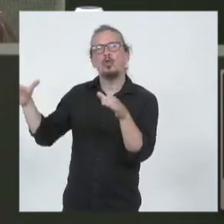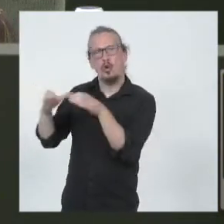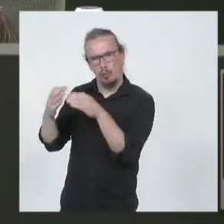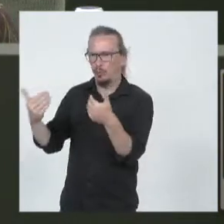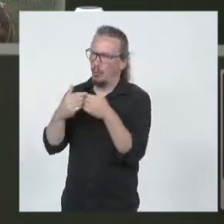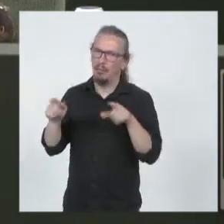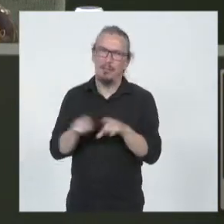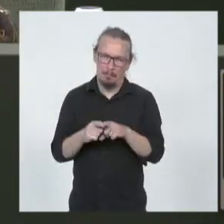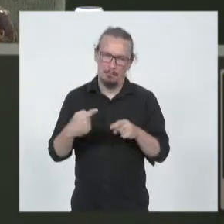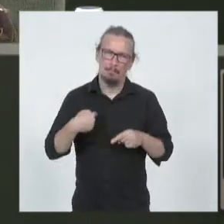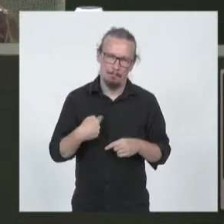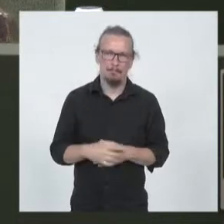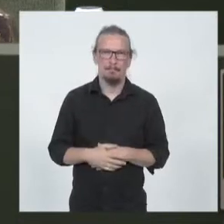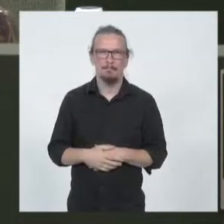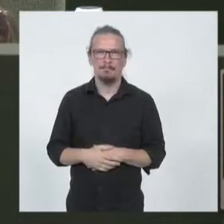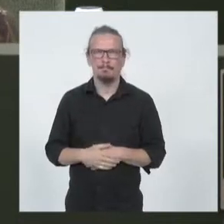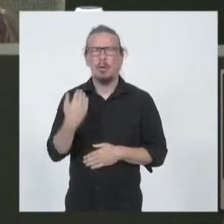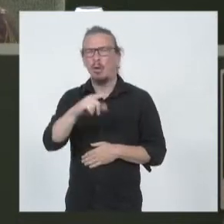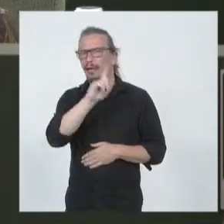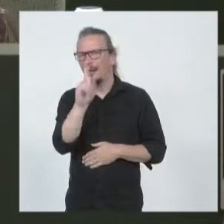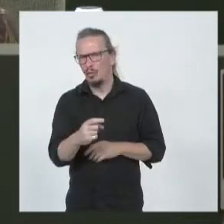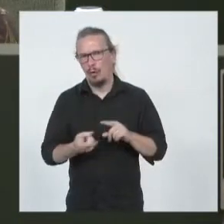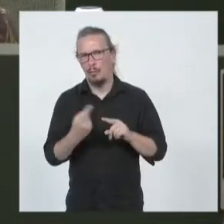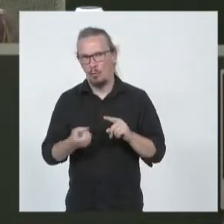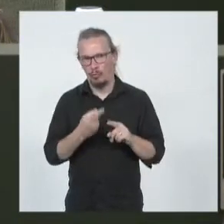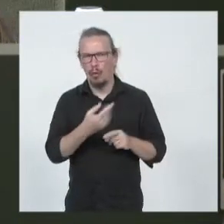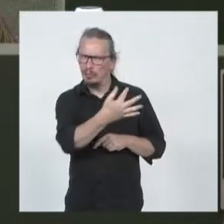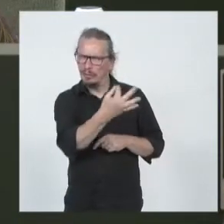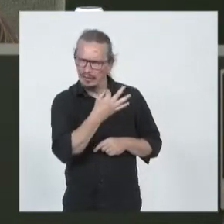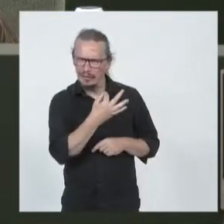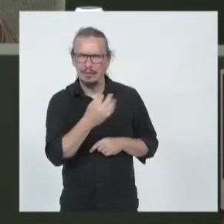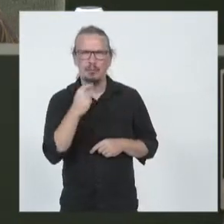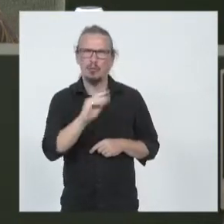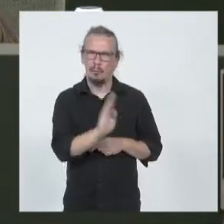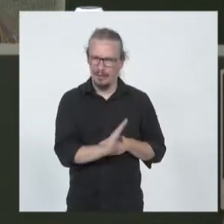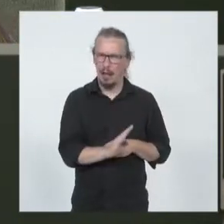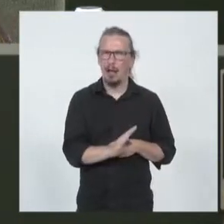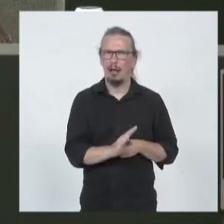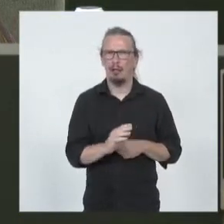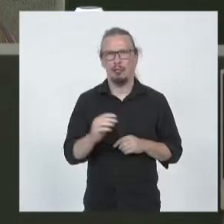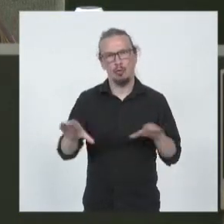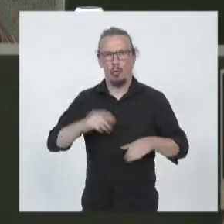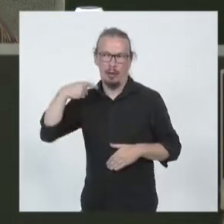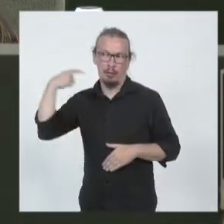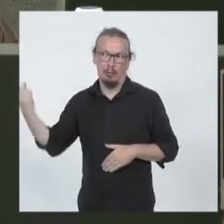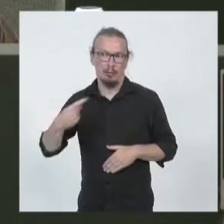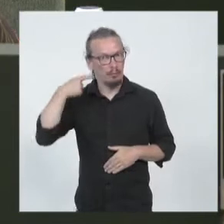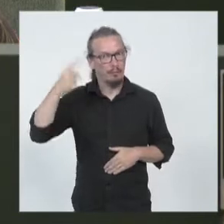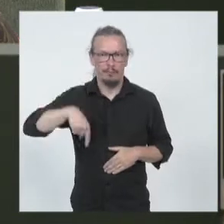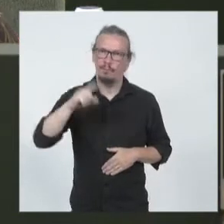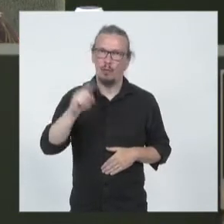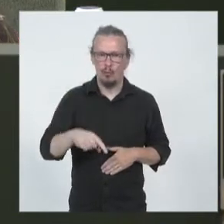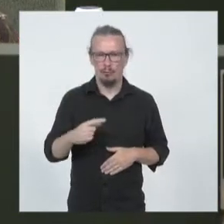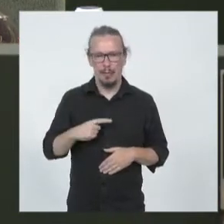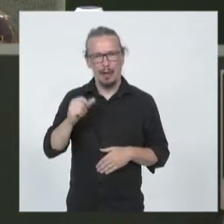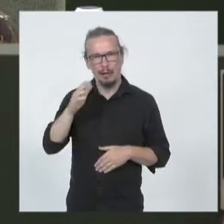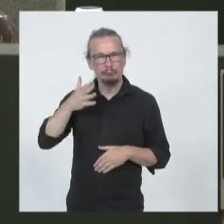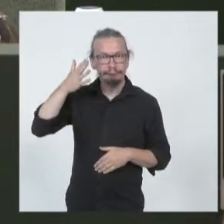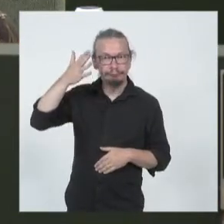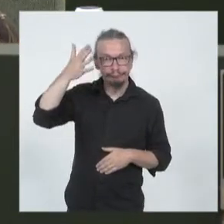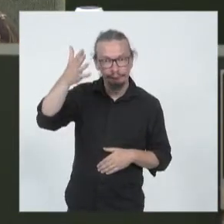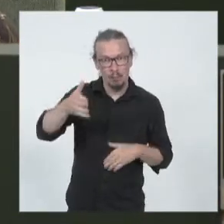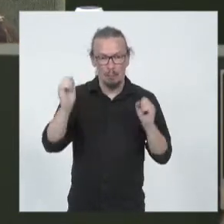commission. Autre question majeure, vous l'aviez mentionné, Monsieur Bézirard, et c'est bien que tous les collègues l'entendent, serons-nous demain en mesure